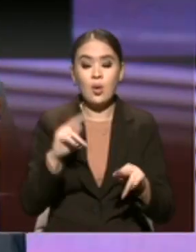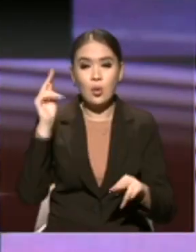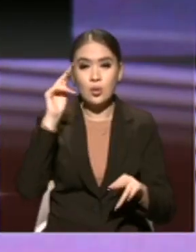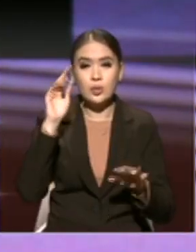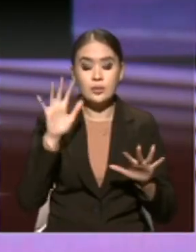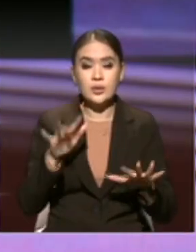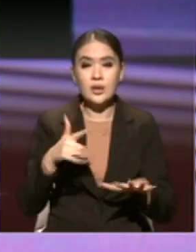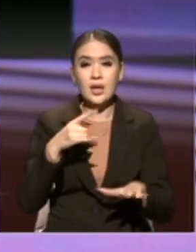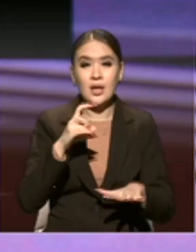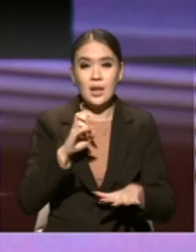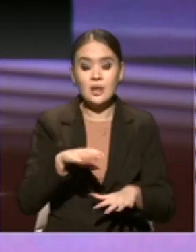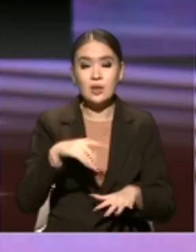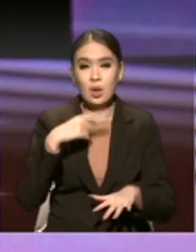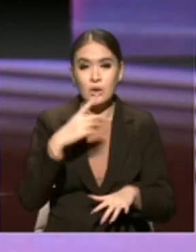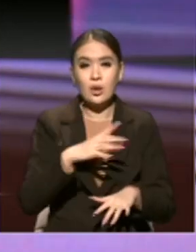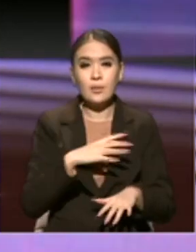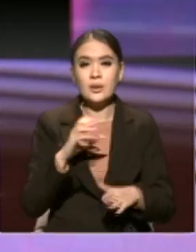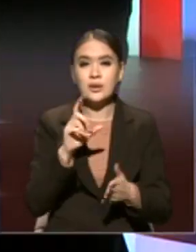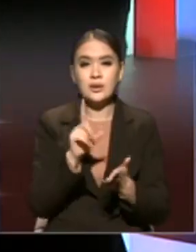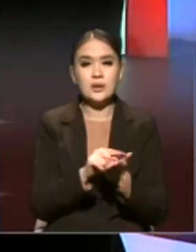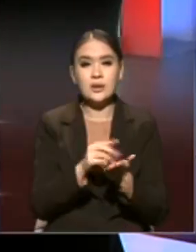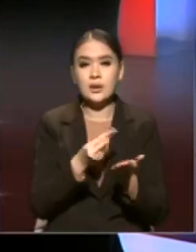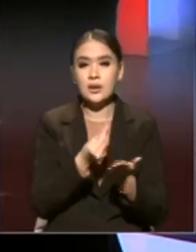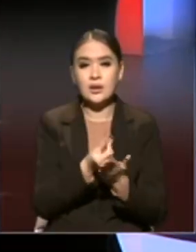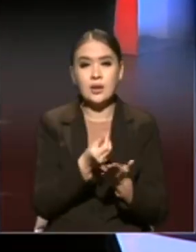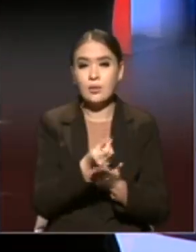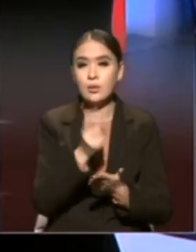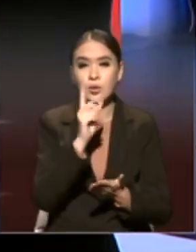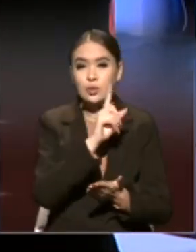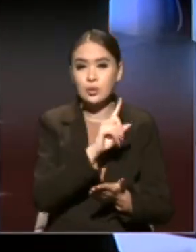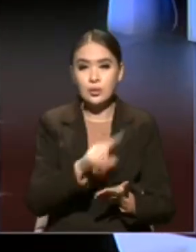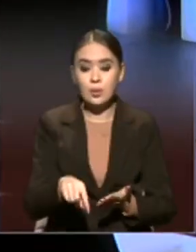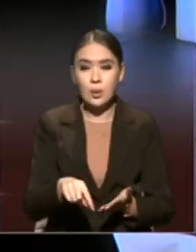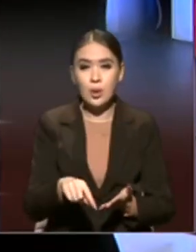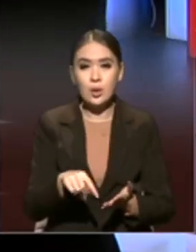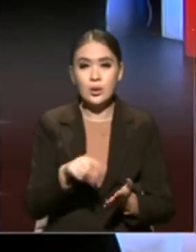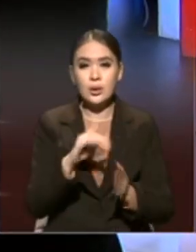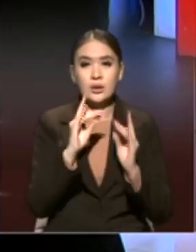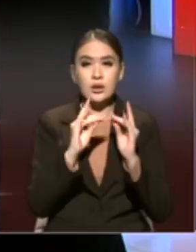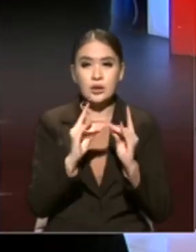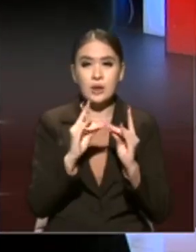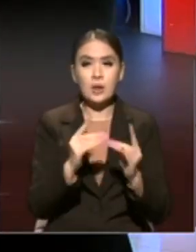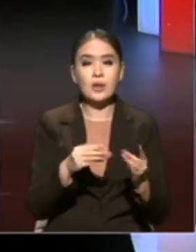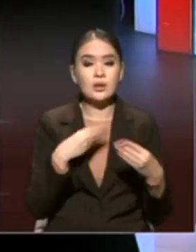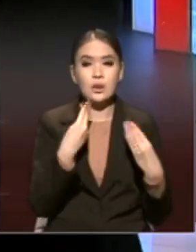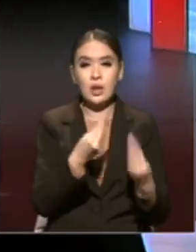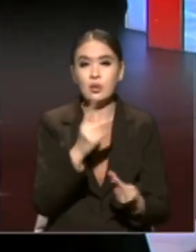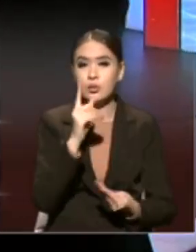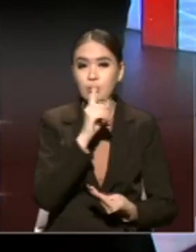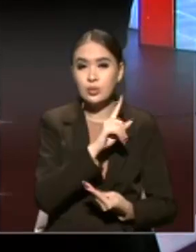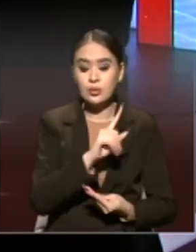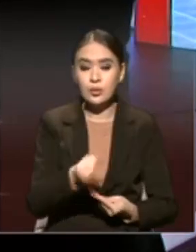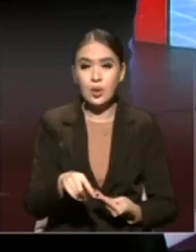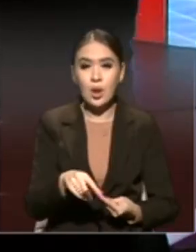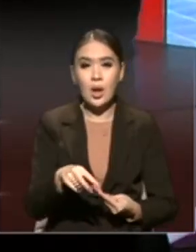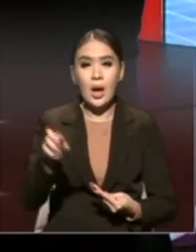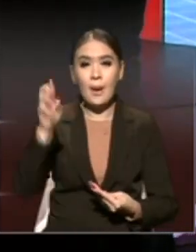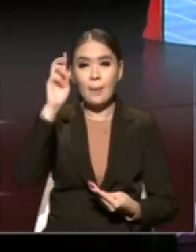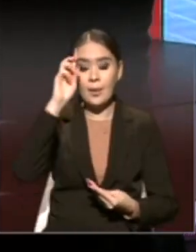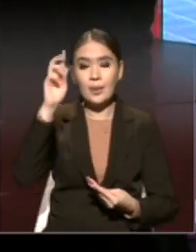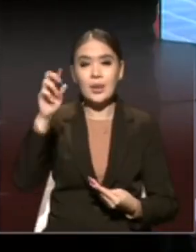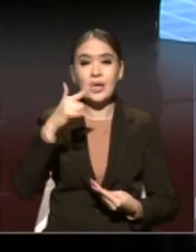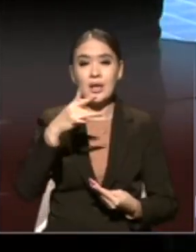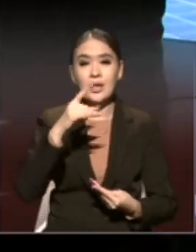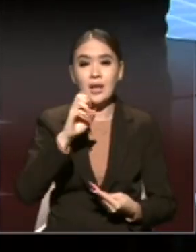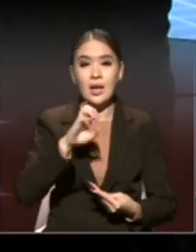грант дегенде оларға стипендия төленбейді. Бірінші кезекте. Екінші кезекте олар жатақханамен қамтамасыз етілмейді. Ал мемлекеттік грант